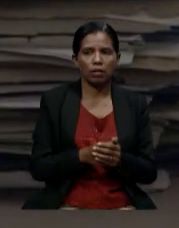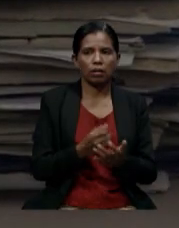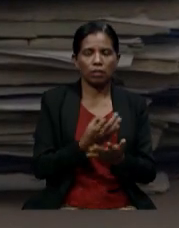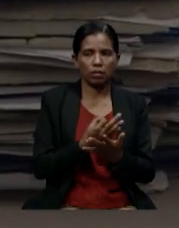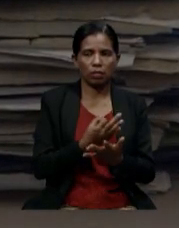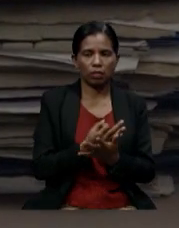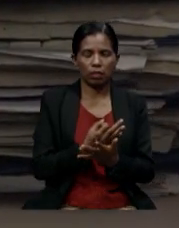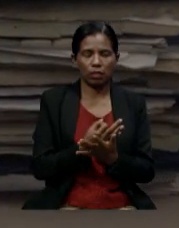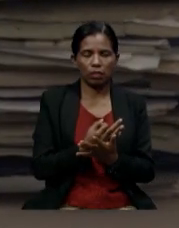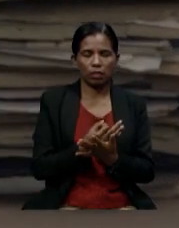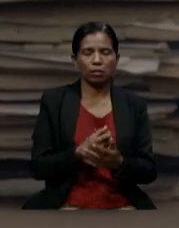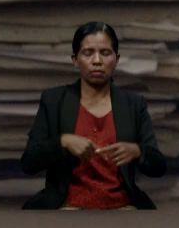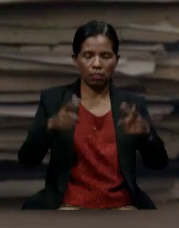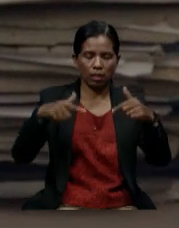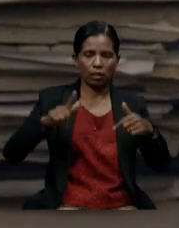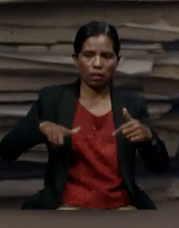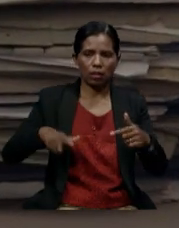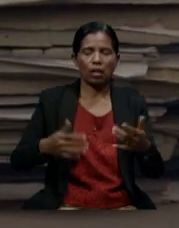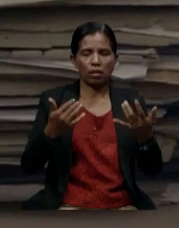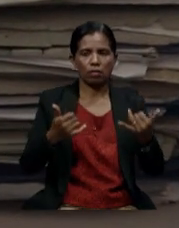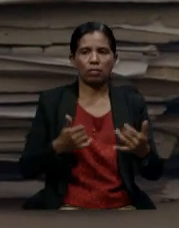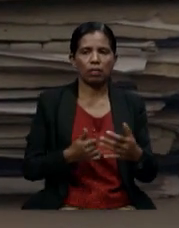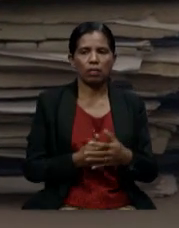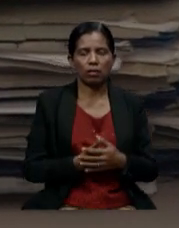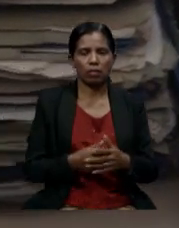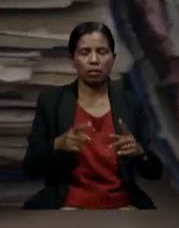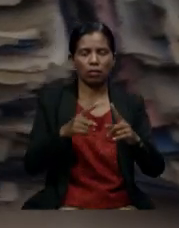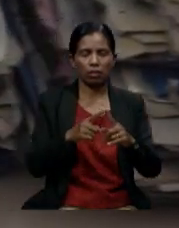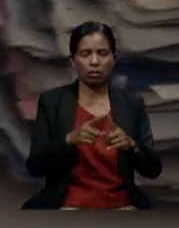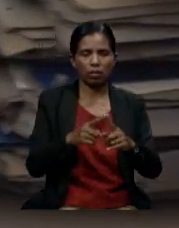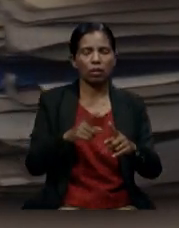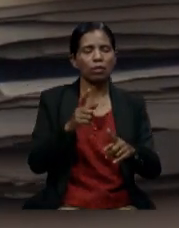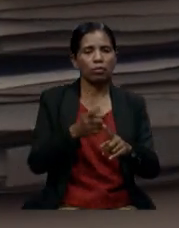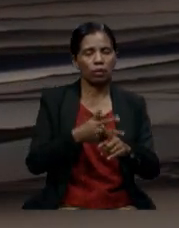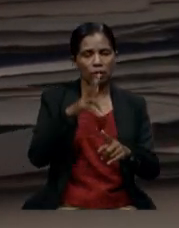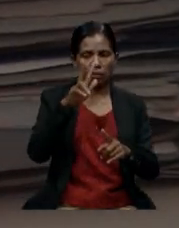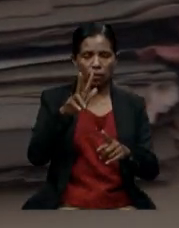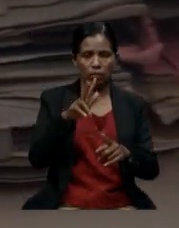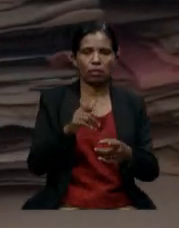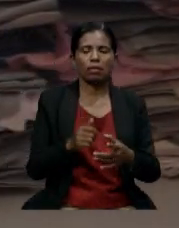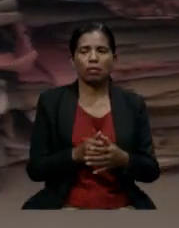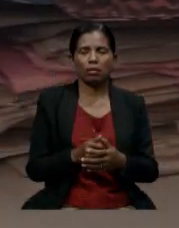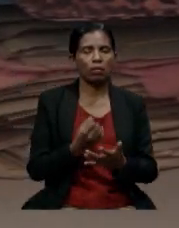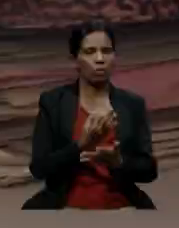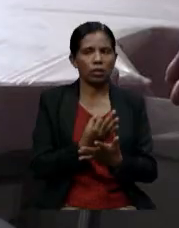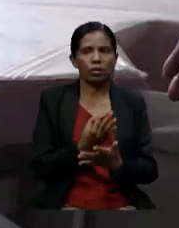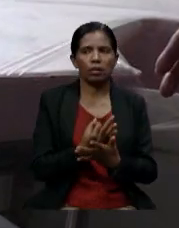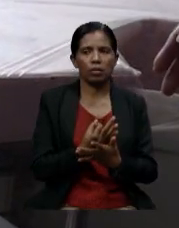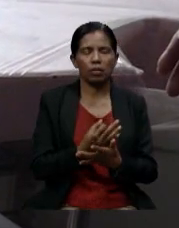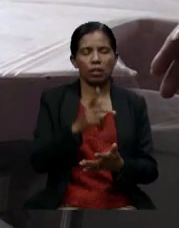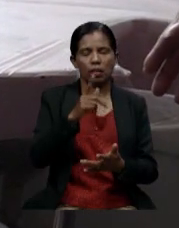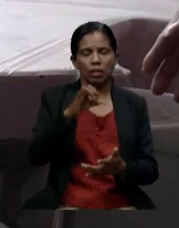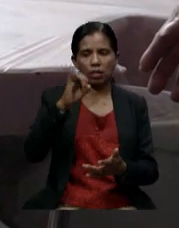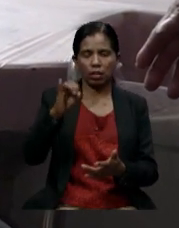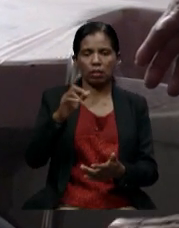ne maka setar liu. Por exemplo, na sana agora to na tribulan ketiga. Ketiga mas orçamento ba ki satu, ki